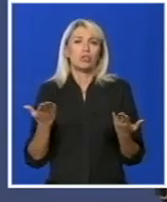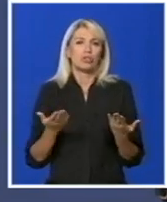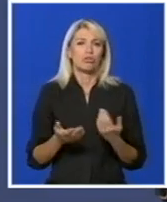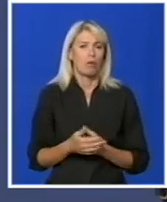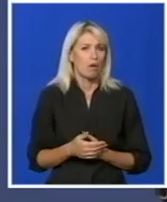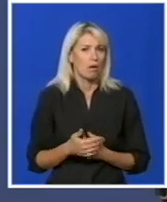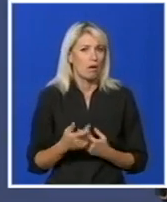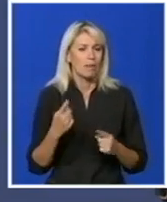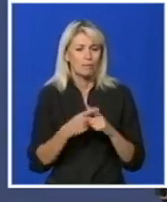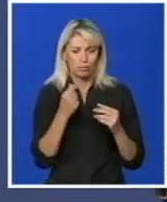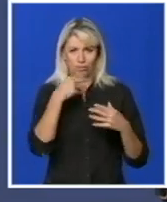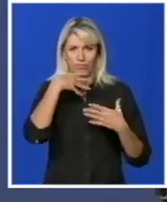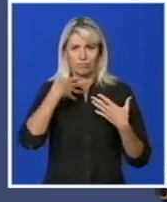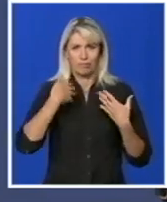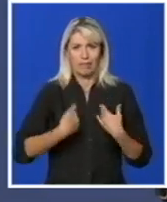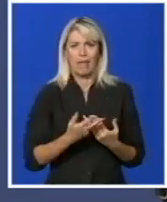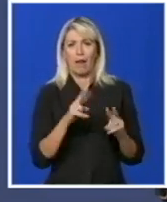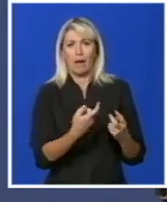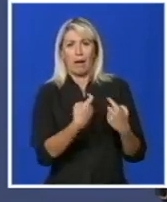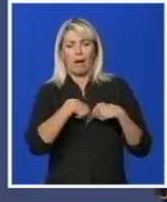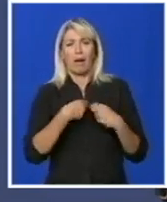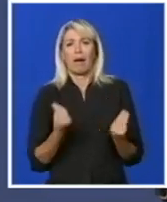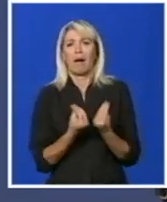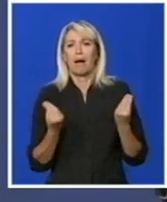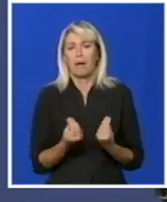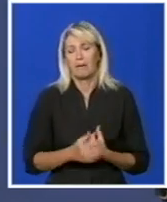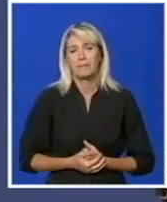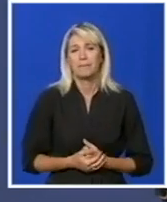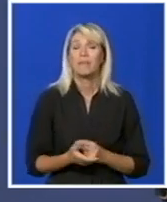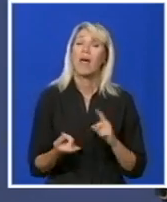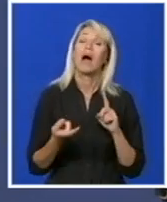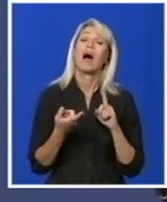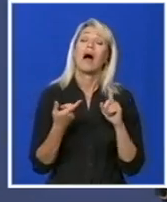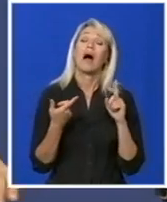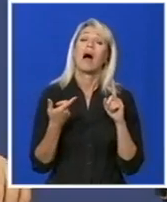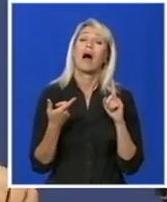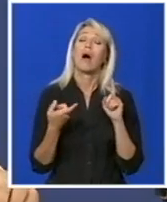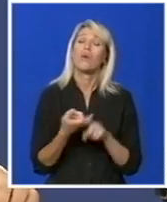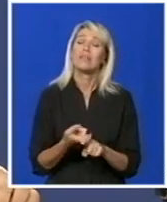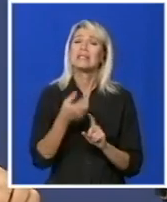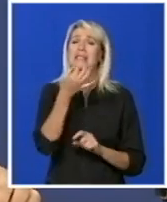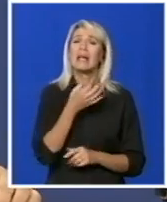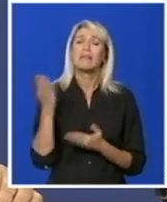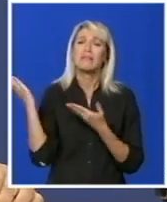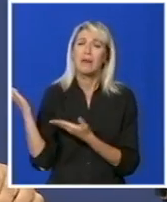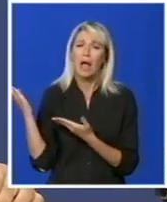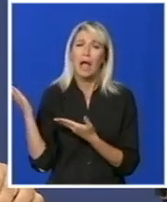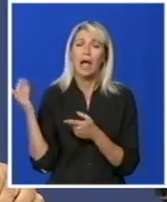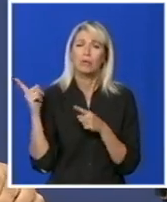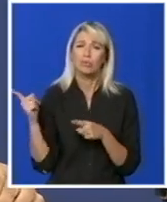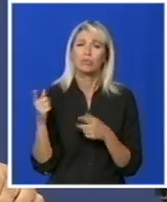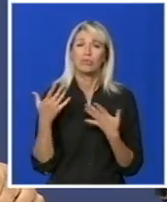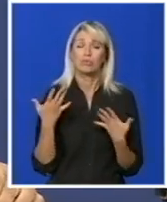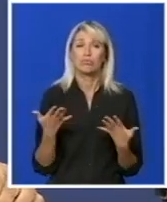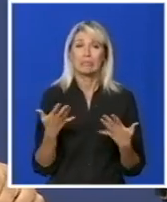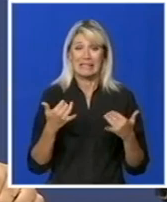ga primaju, odnosno koji su izloženi. I što se tiče Francuske, ona je tu negde u donjem delu, reklo bi se